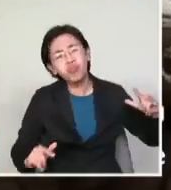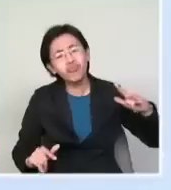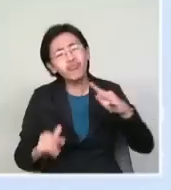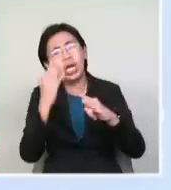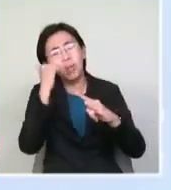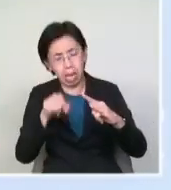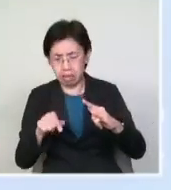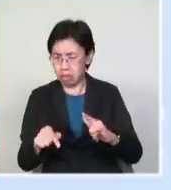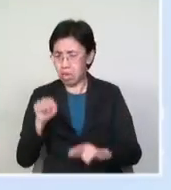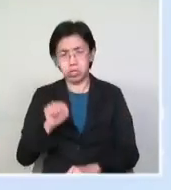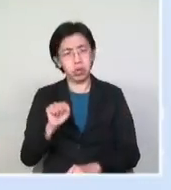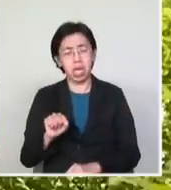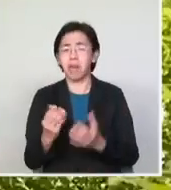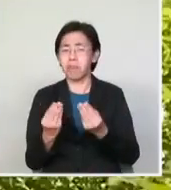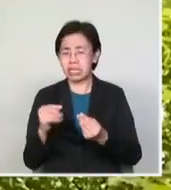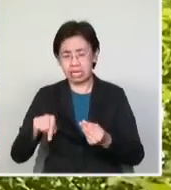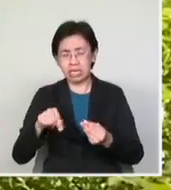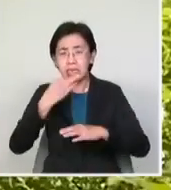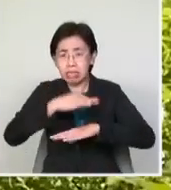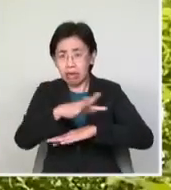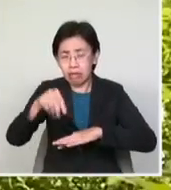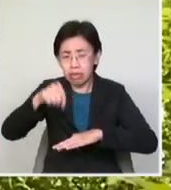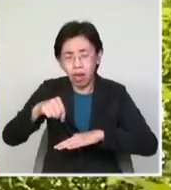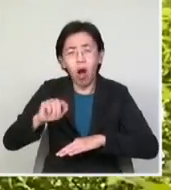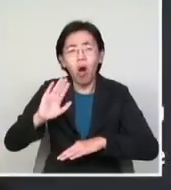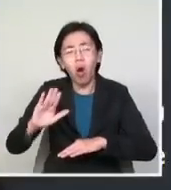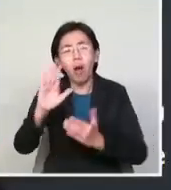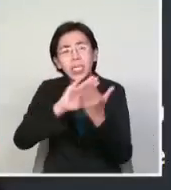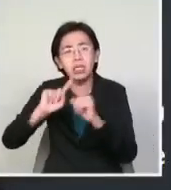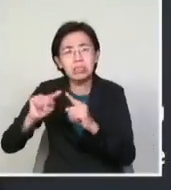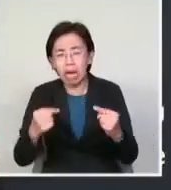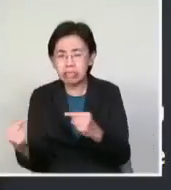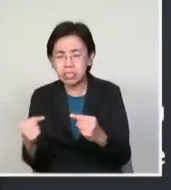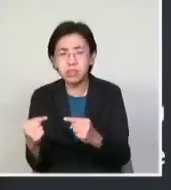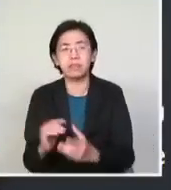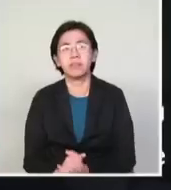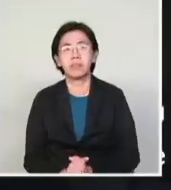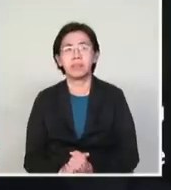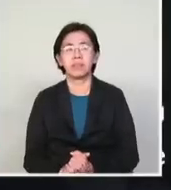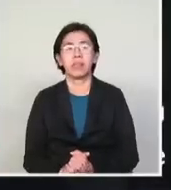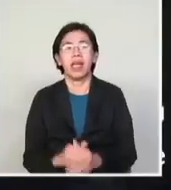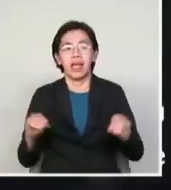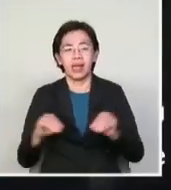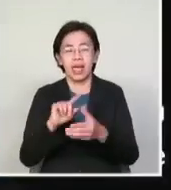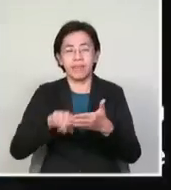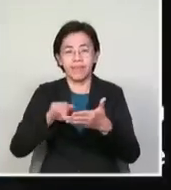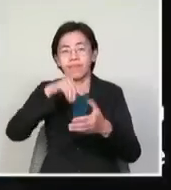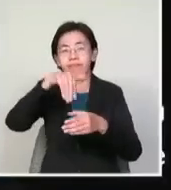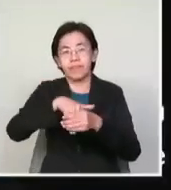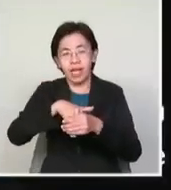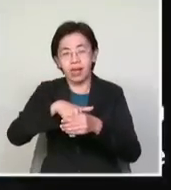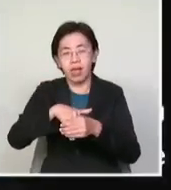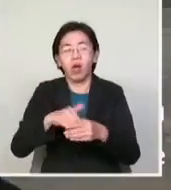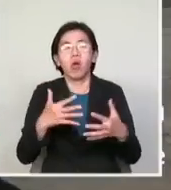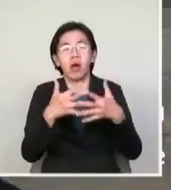การอ้างกรรมสิทธิ์ครอบครองในพื้นที่ตรงนี้เลยแต่นักวิเคราะห์เขาบอกแบบนี้บอกว่าการที่กำลังจะมีการเลือกตั้งสหรัฐอเมริก